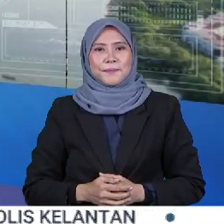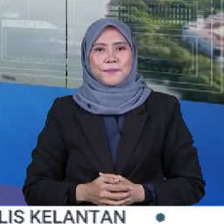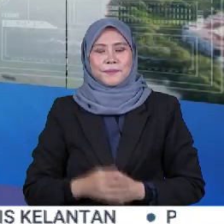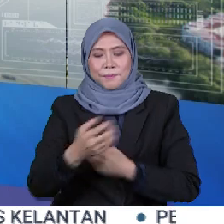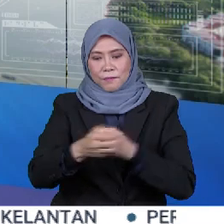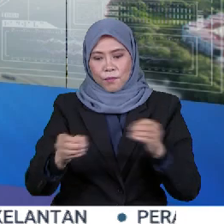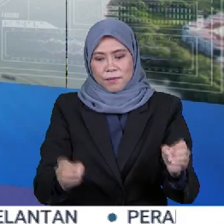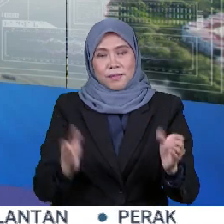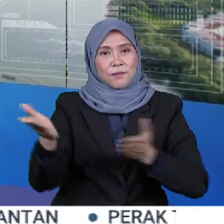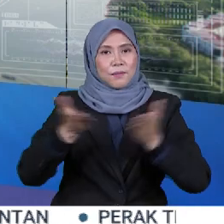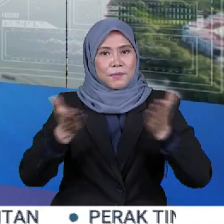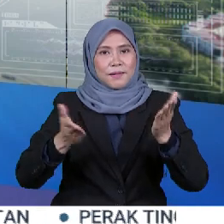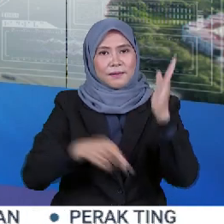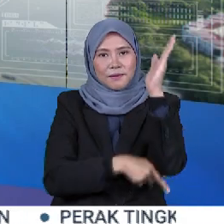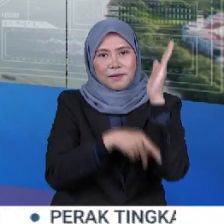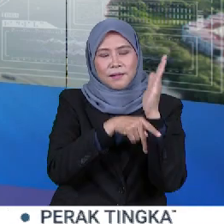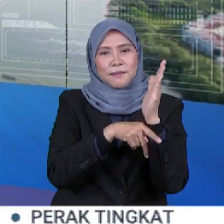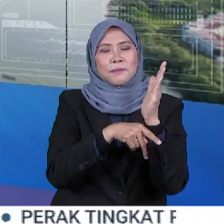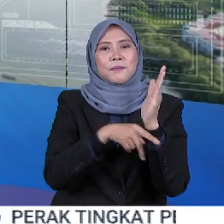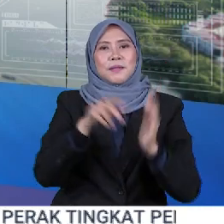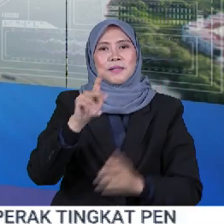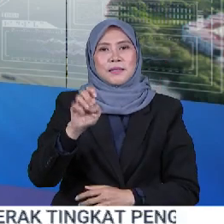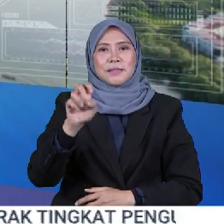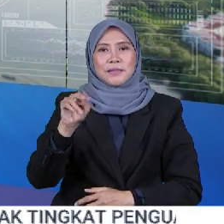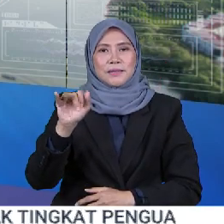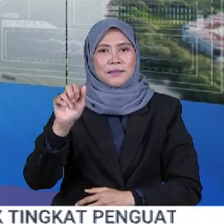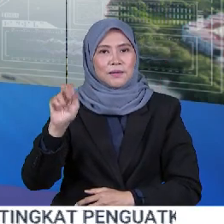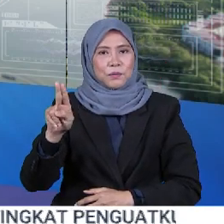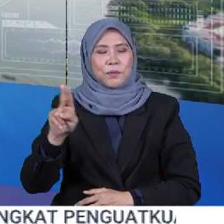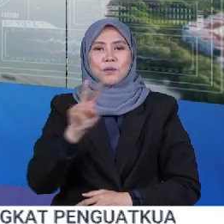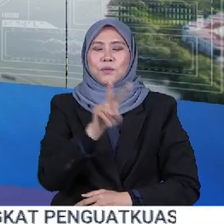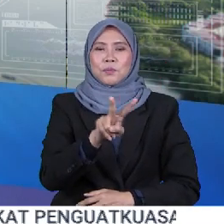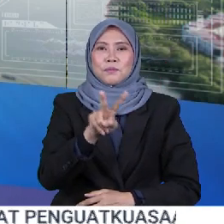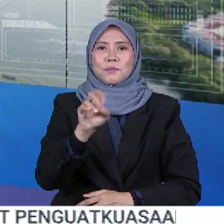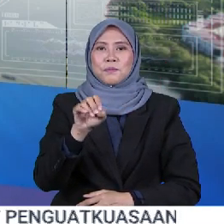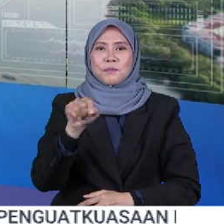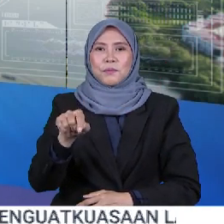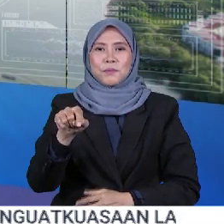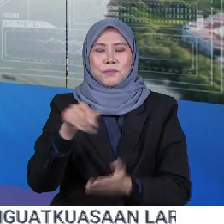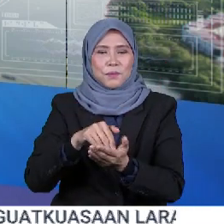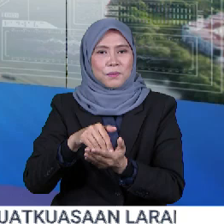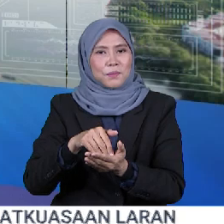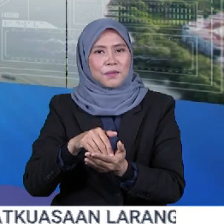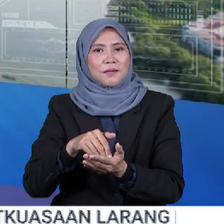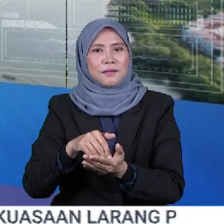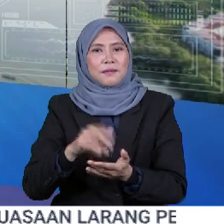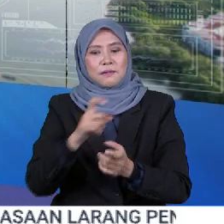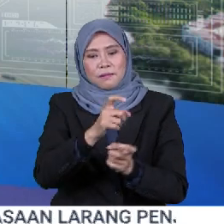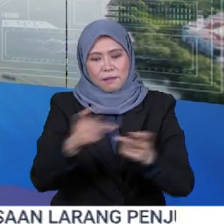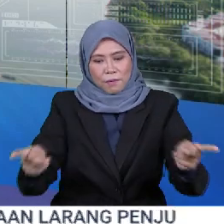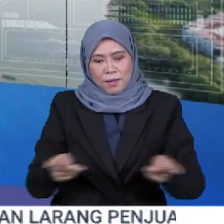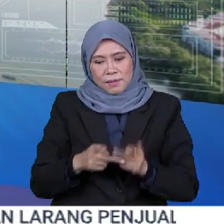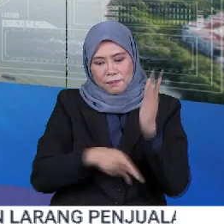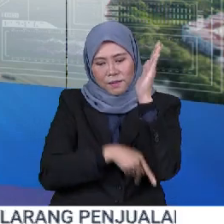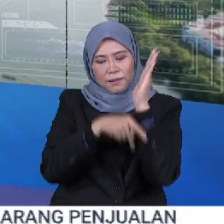Pejabat Pusat Khidmat Rakyat Parlimen Keningau menyumbang RM22,800 kepada 62 masjid dan surau di kawasan